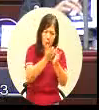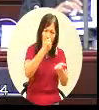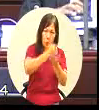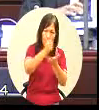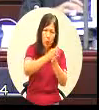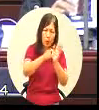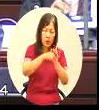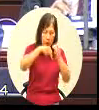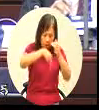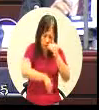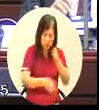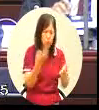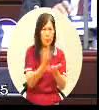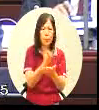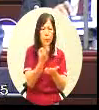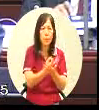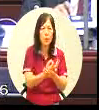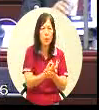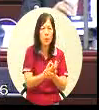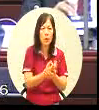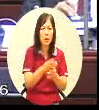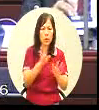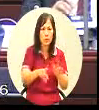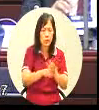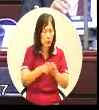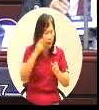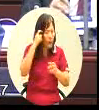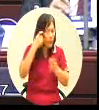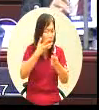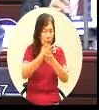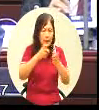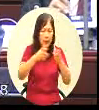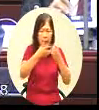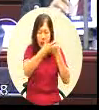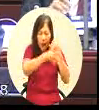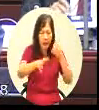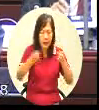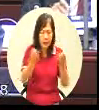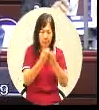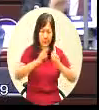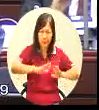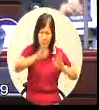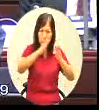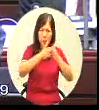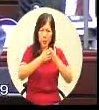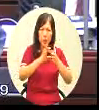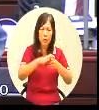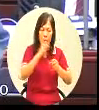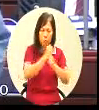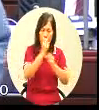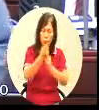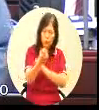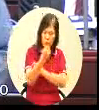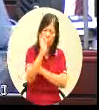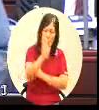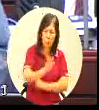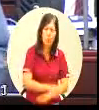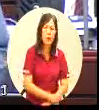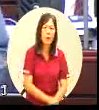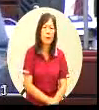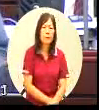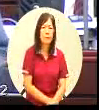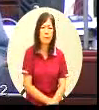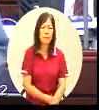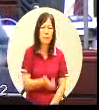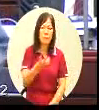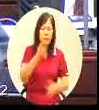个深水是不够的啊！现在都为了我们的海港的发展， 正在都做了很多的努力。那我想